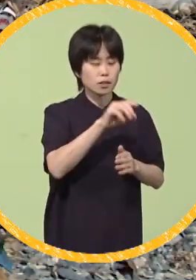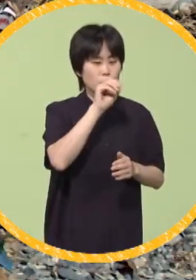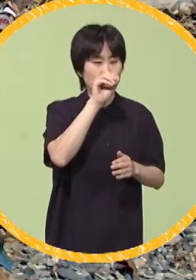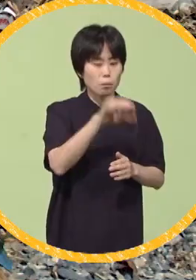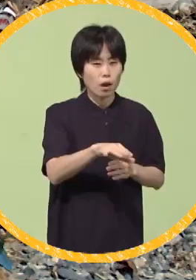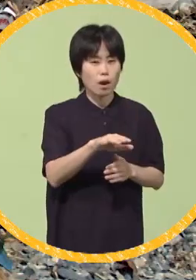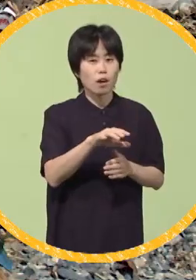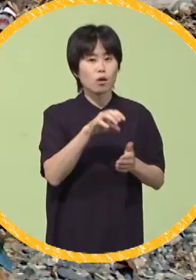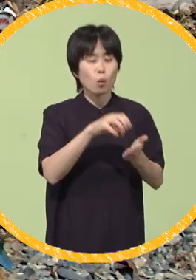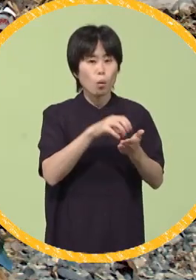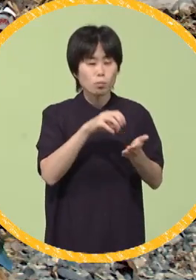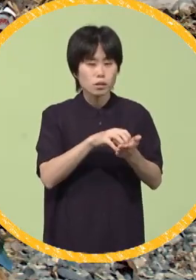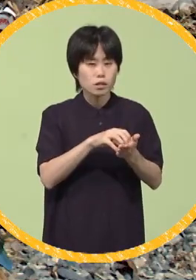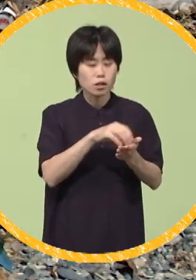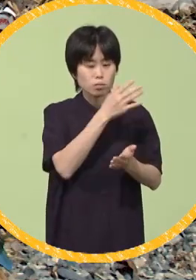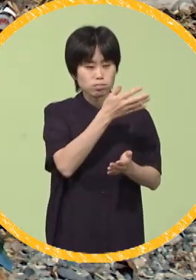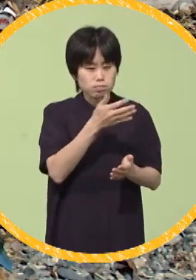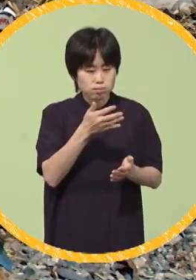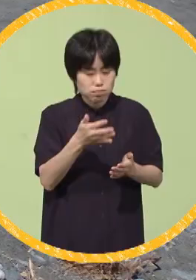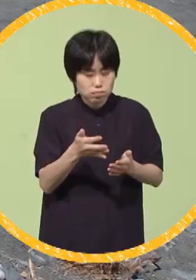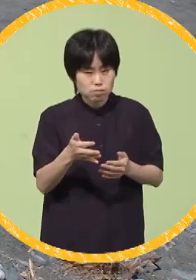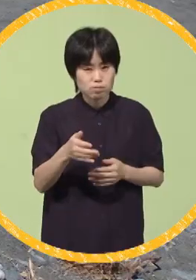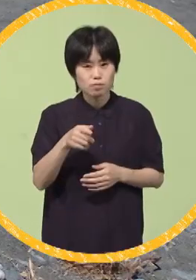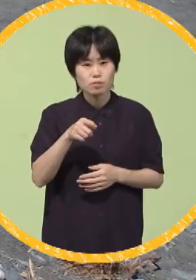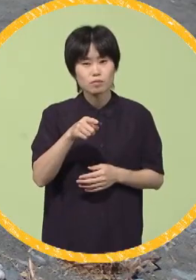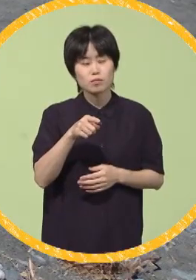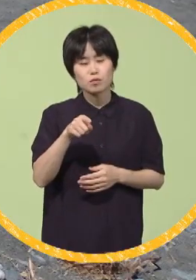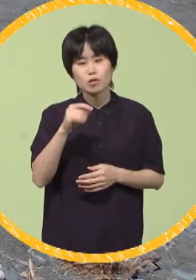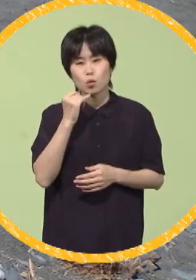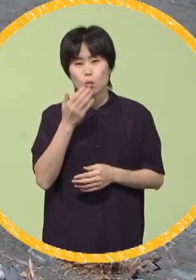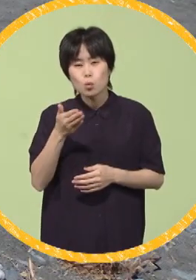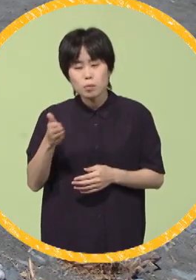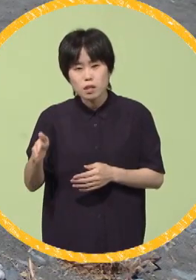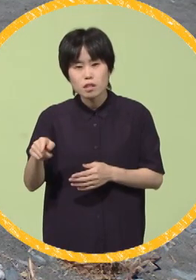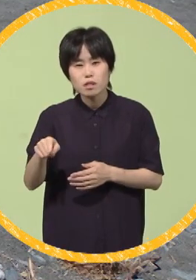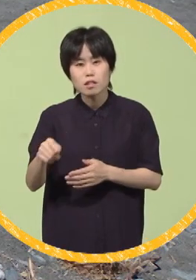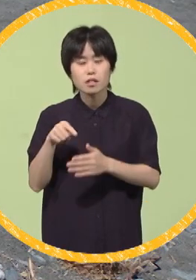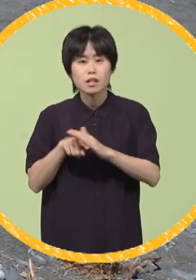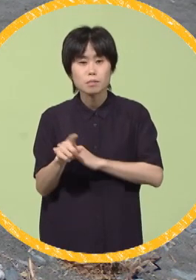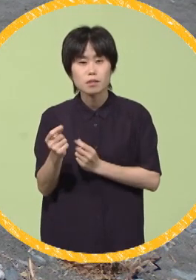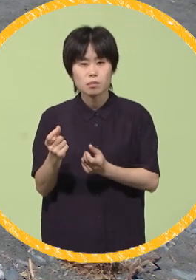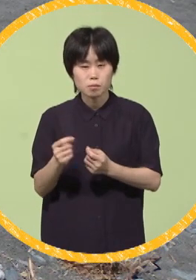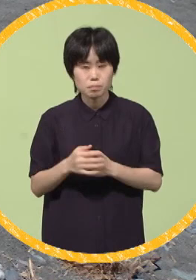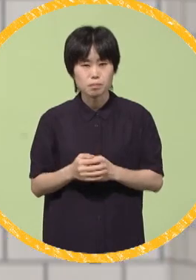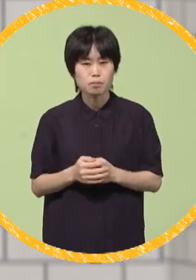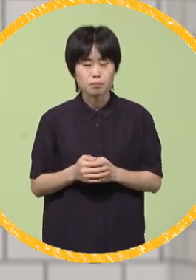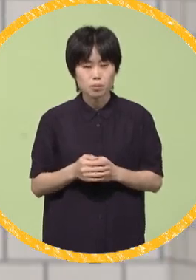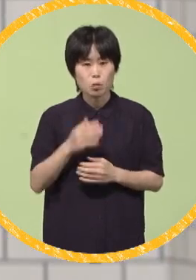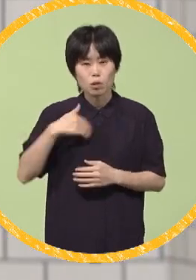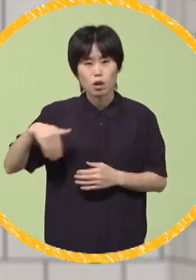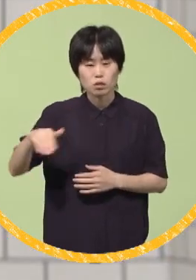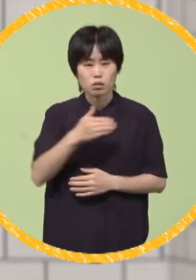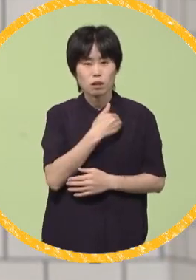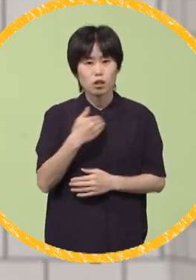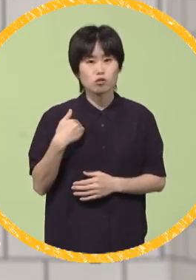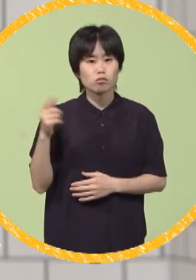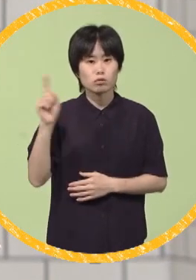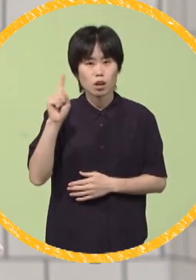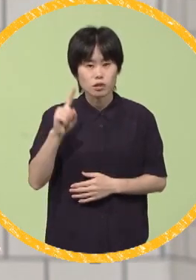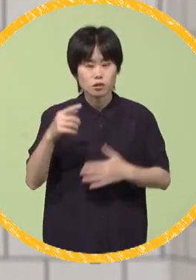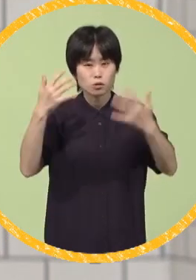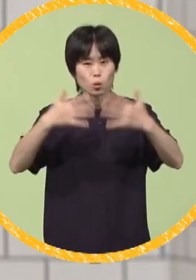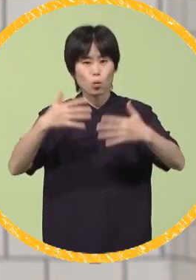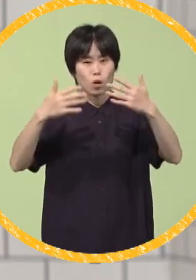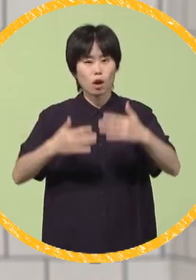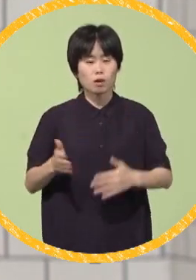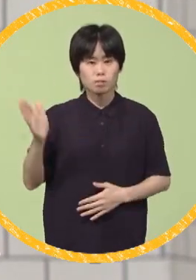ゴミが側溝とかから流れていってどんどん川、ね、海ってね、 まあ、僕らに何ができるかっていうことなんですけど、神奈川県ではこんな動画を作成